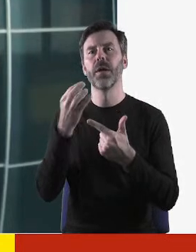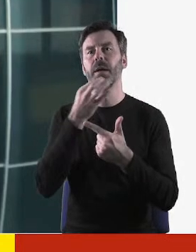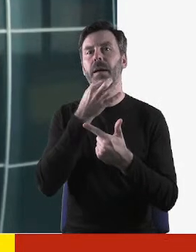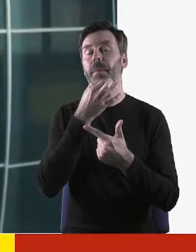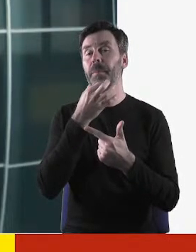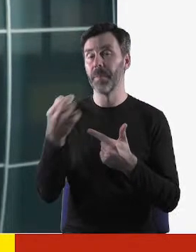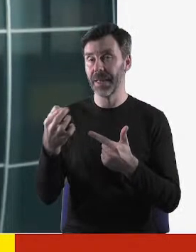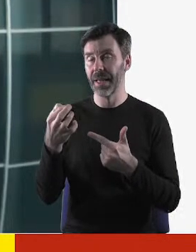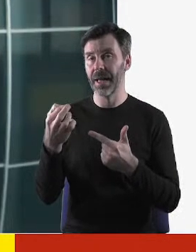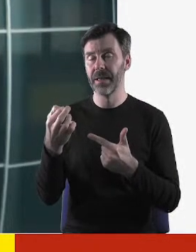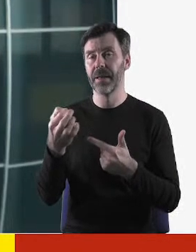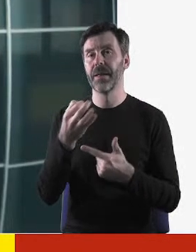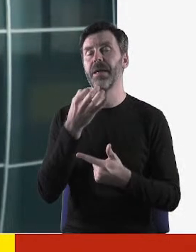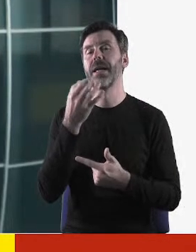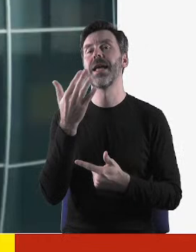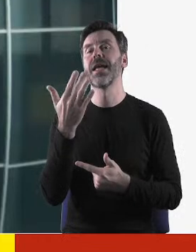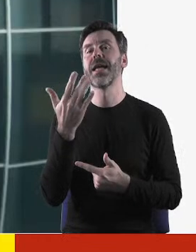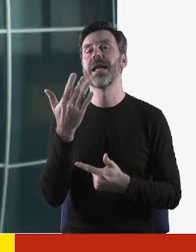pytanie, ile,